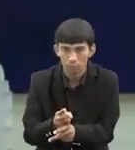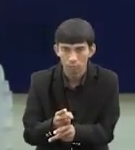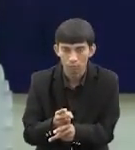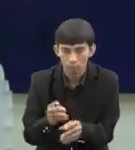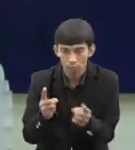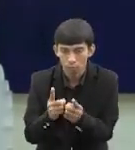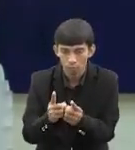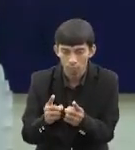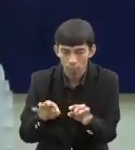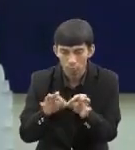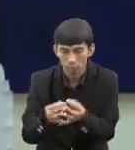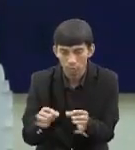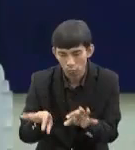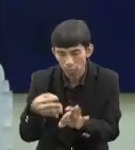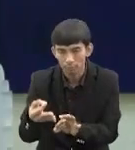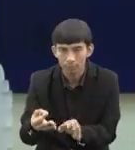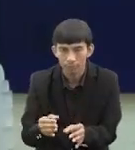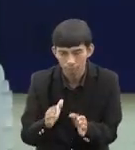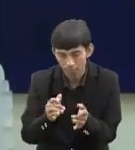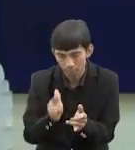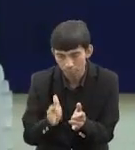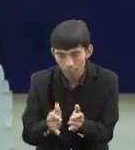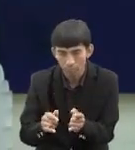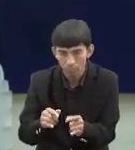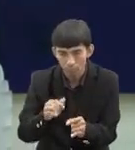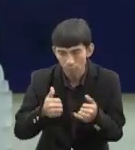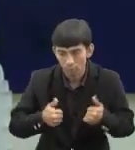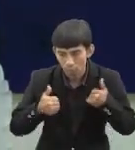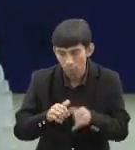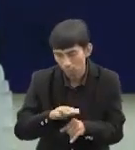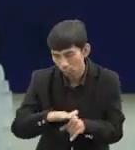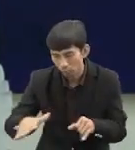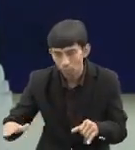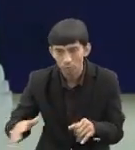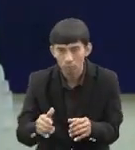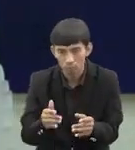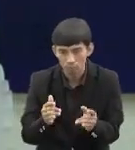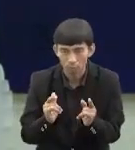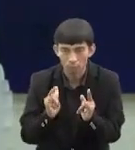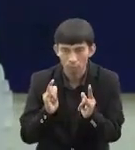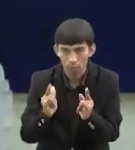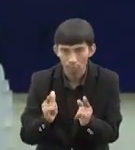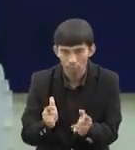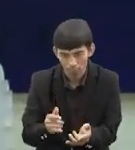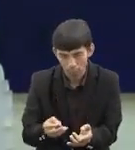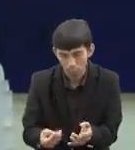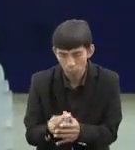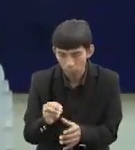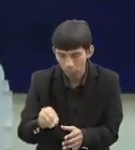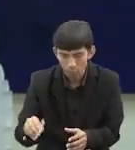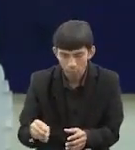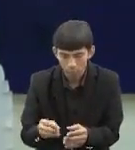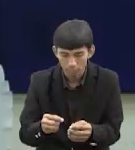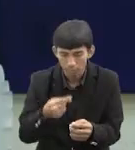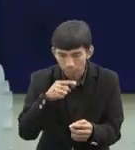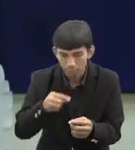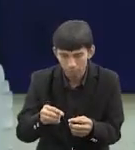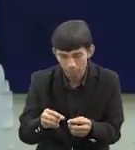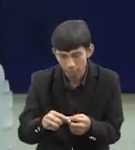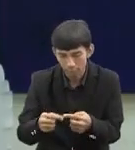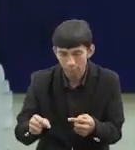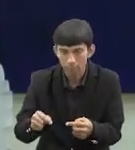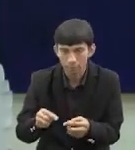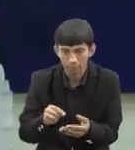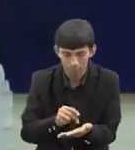bàm. Bọn phó ôn rút nơ viên tùm niếp. Nôm khá niếp rộng priếp bụi đầm nám. Bột sẵn đáy là ngô cọc bạc thân